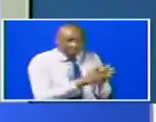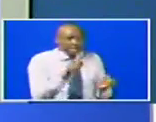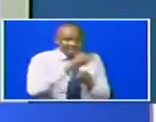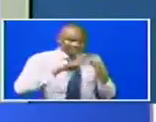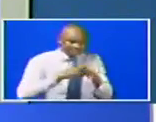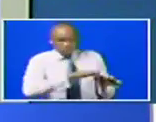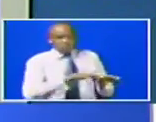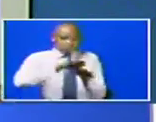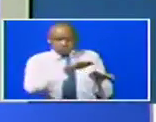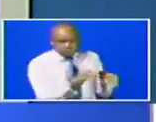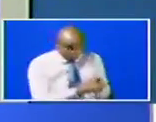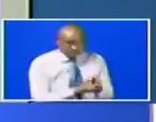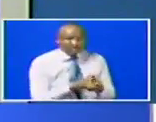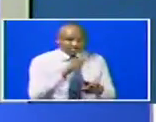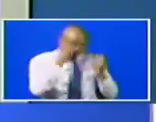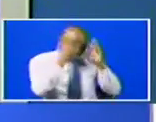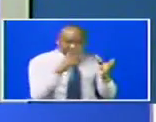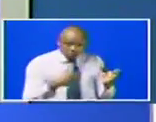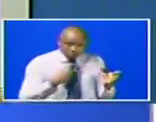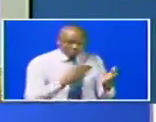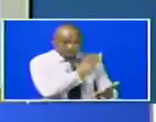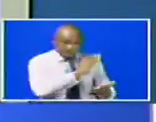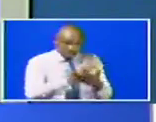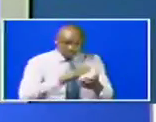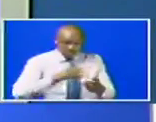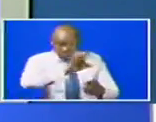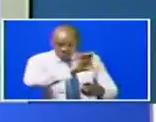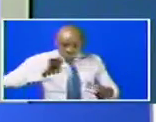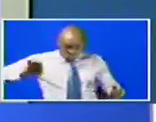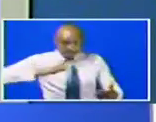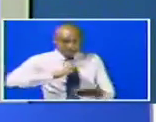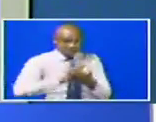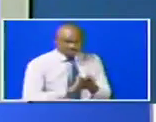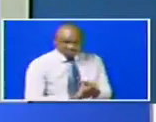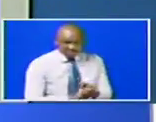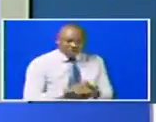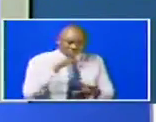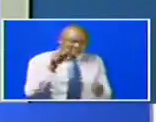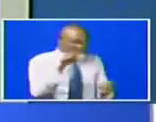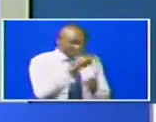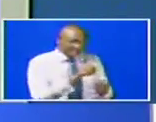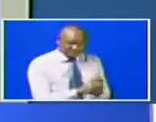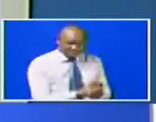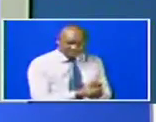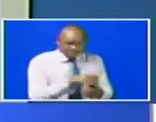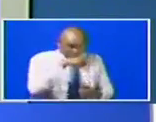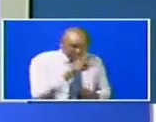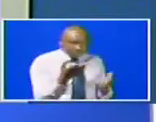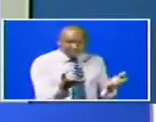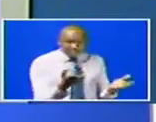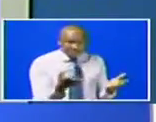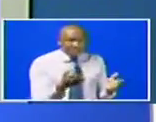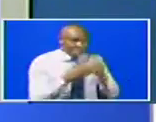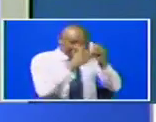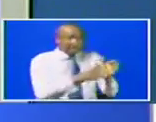kupoteza mwelekeo, ndiposa akaamua kwamba agonge pale kizuizi kile cha barabarani. Unaendesha gari, unamuendesha labda